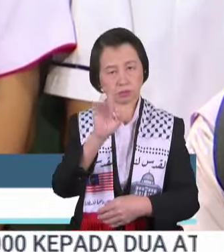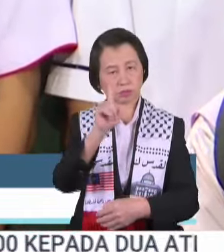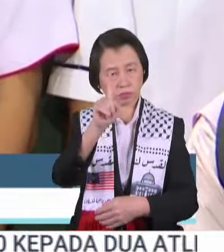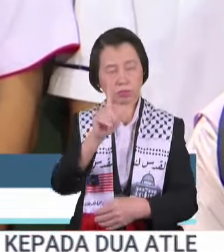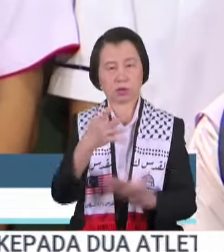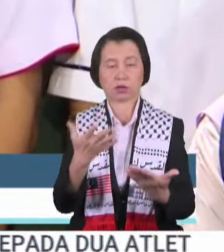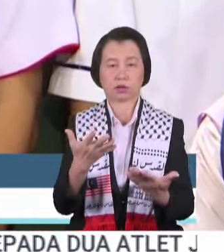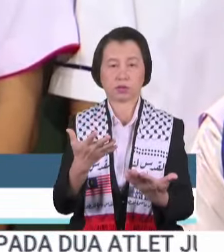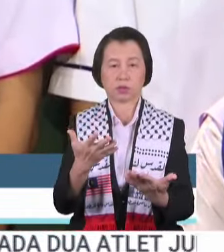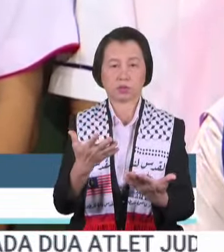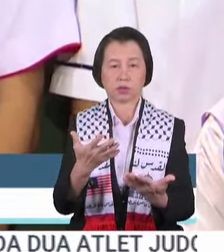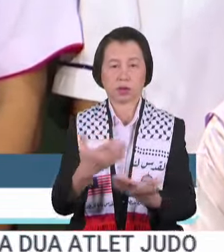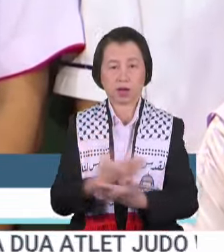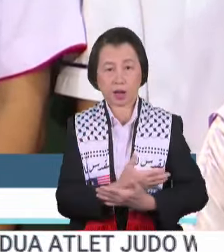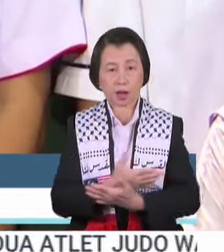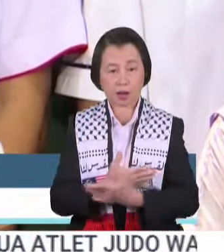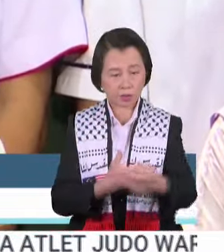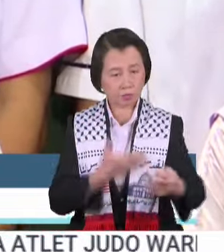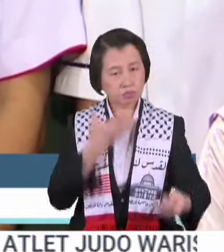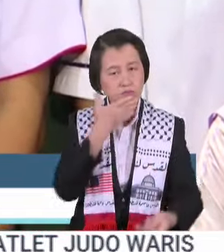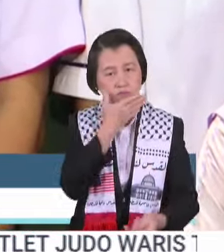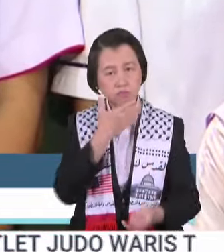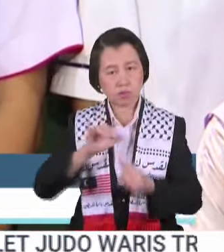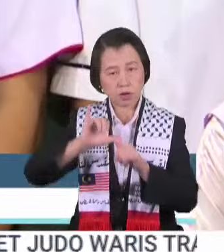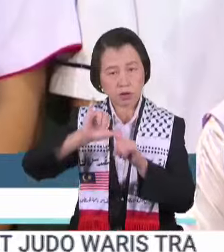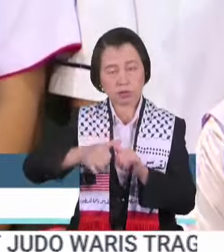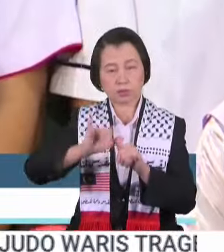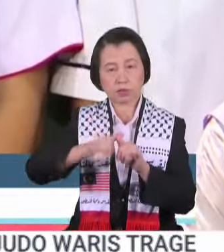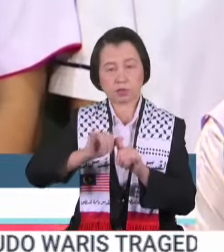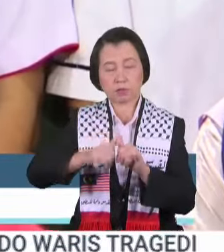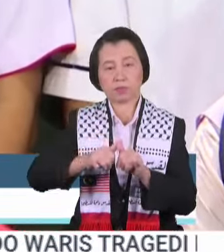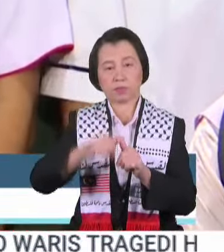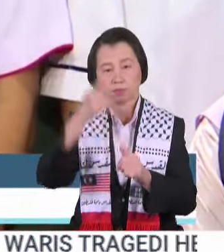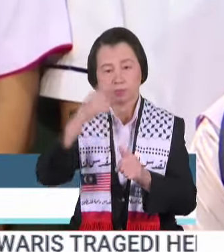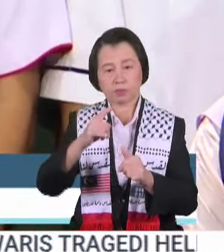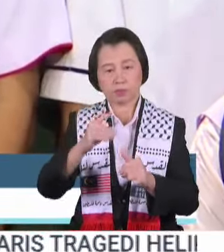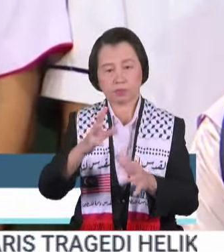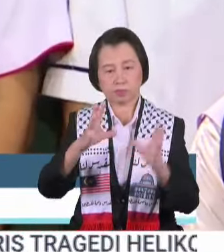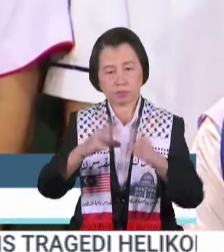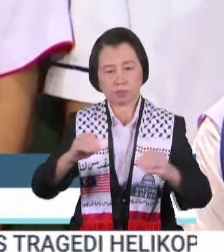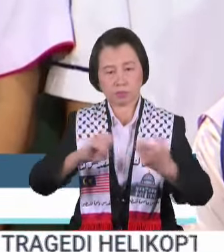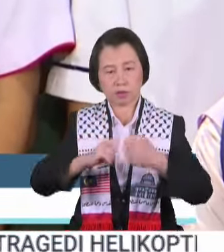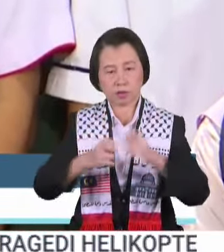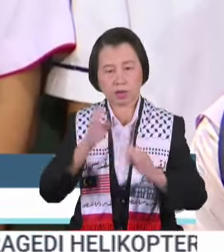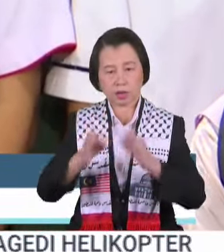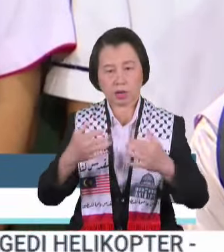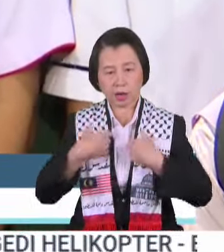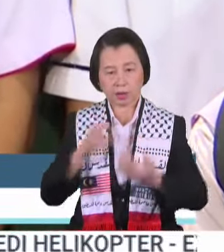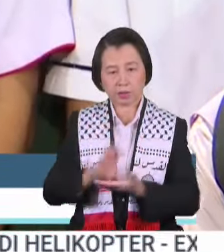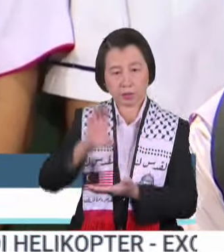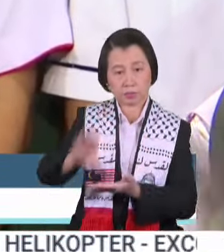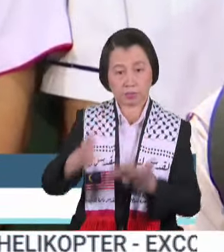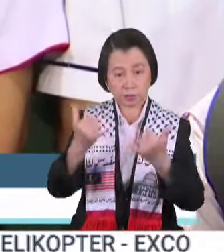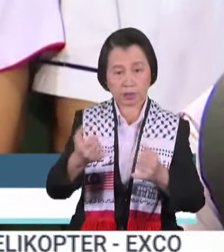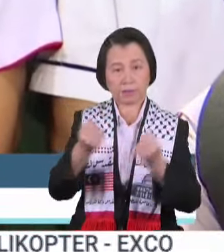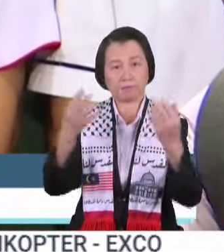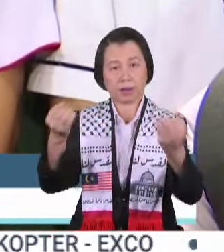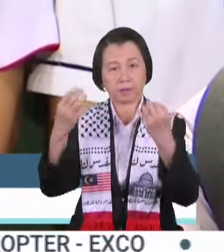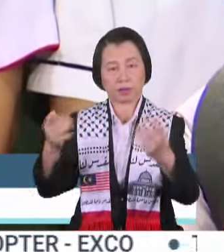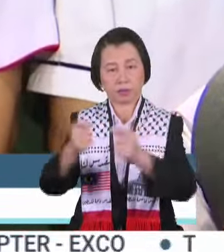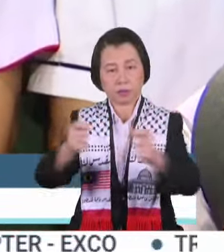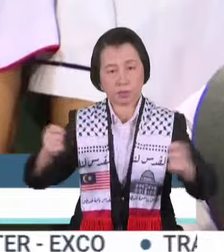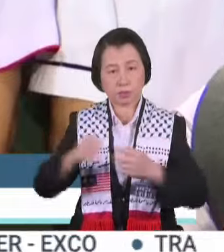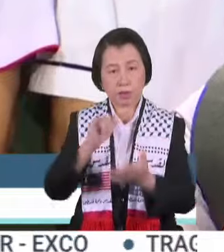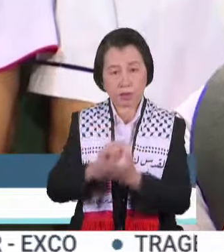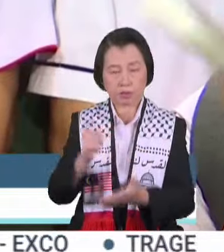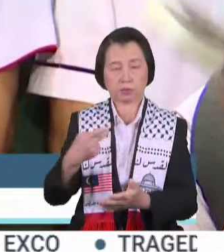ya, anak-anak muda engineer untuk menangani masalah kalau kita ada pelaburan sekarang ini daripada banyak-banyak tempat